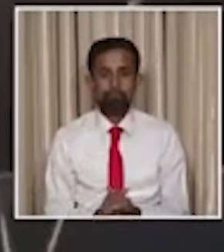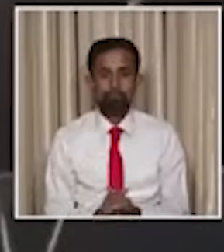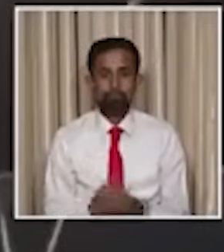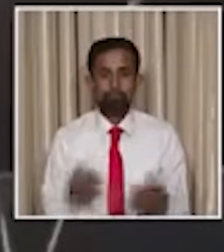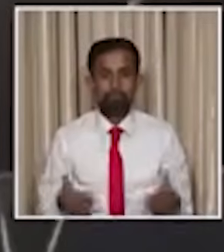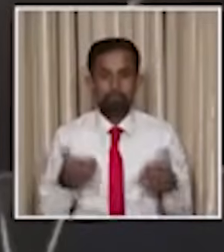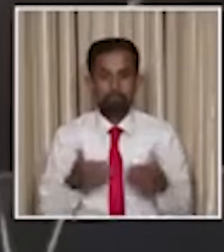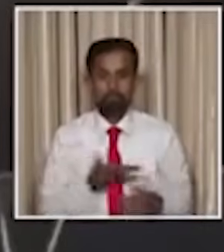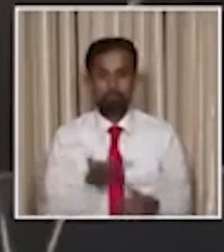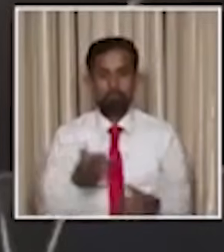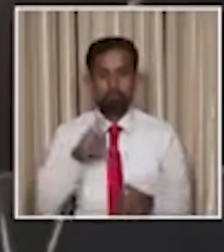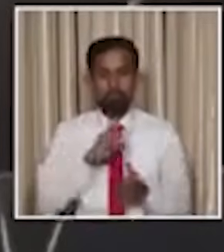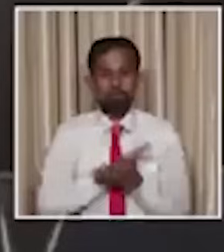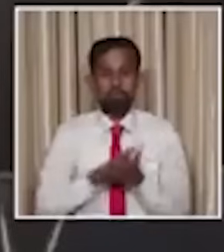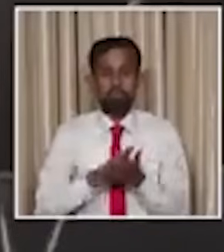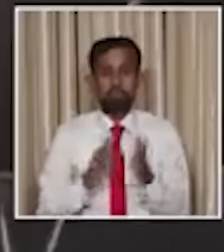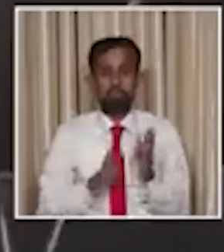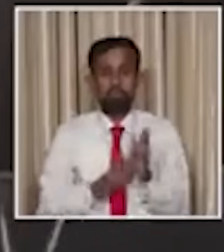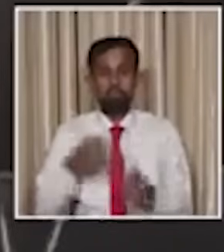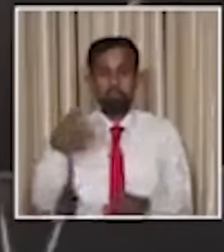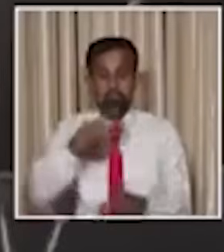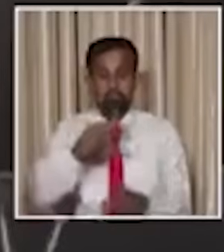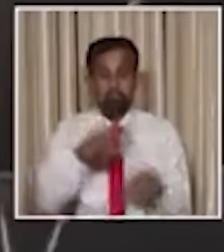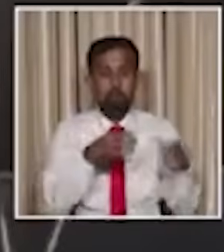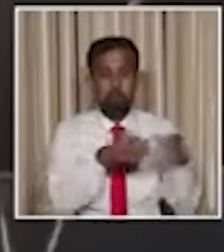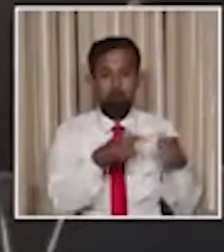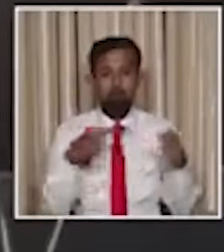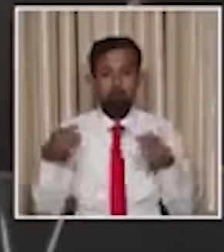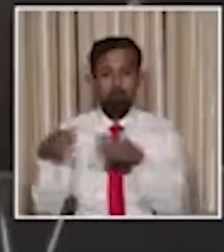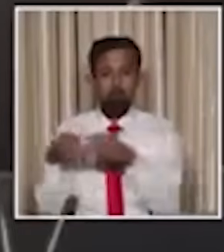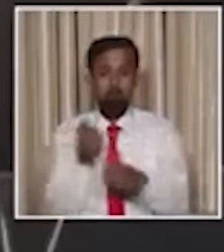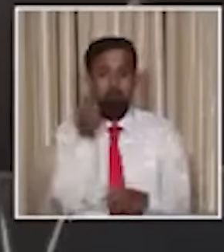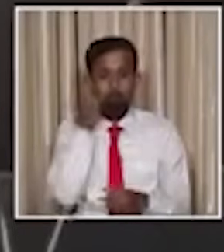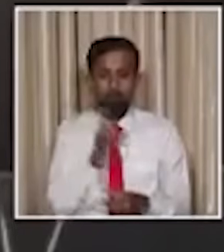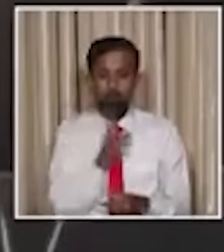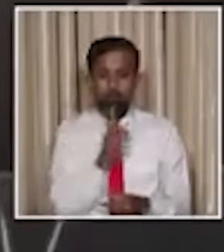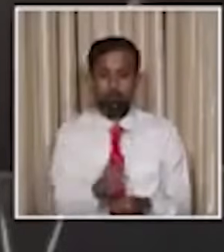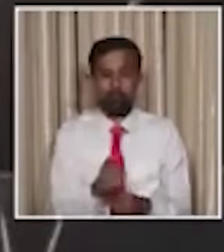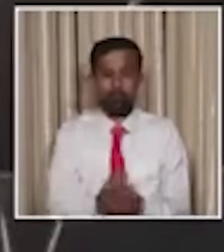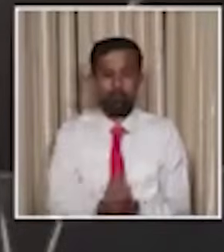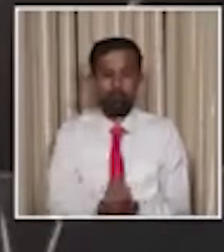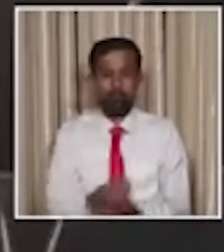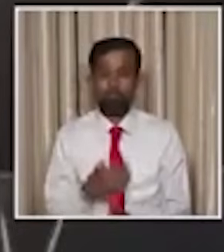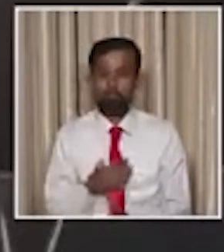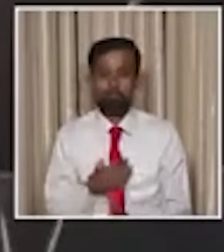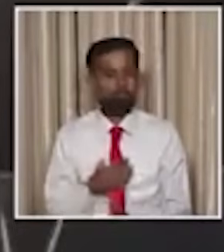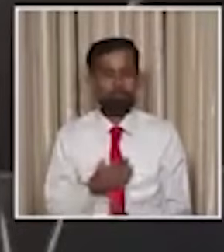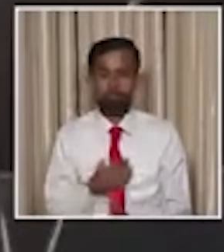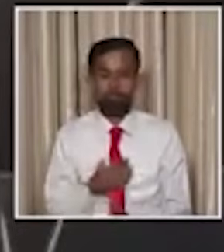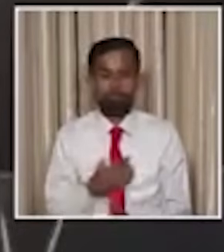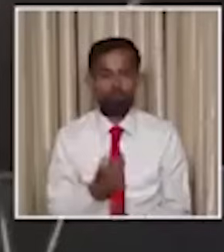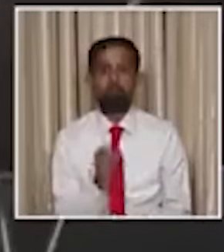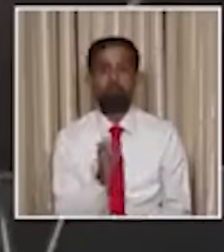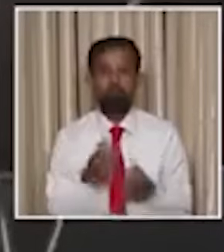ஆளுங்கட்சியிலும் எதிர்கட்சியிலும் பலர் பேசிக் கொண்டிருப்பதை நான் காண்கின்றேன். உண்மையிலேயே மிக வேதனையாக இருக்கிறது. எங்களுடைய மக்களுடைய